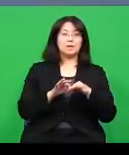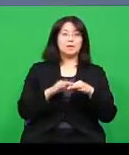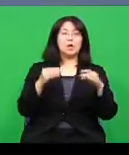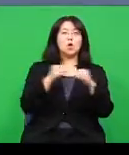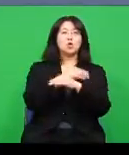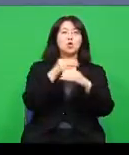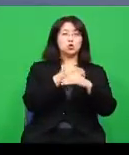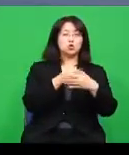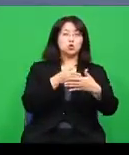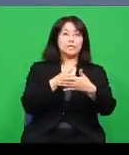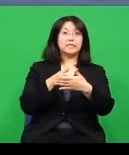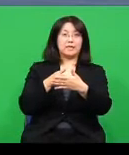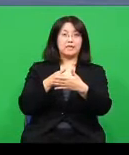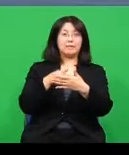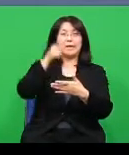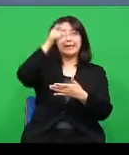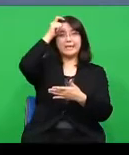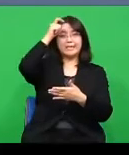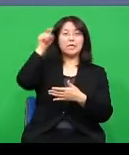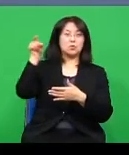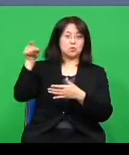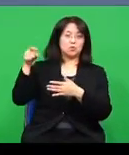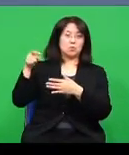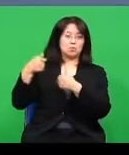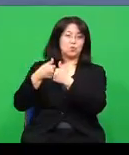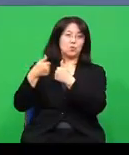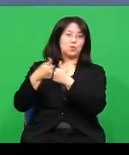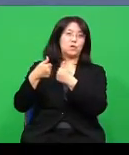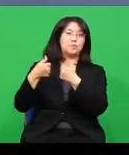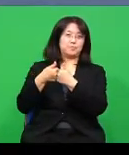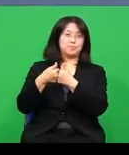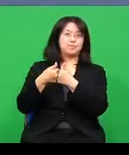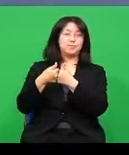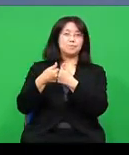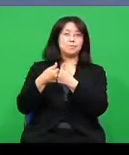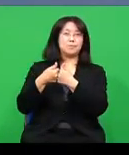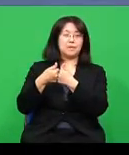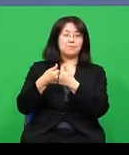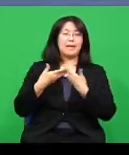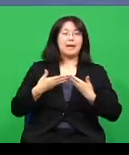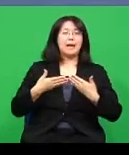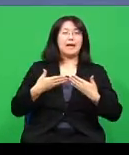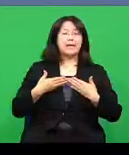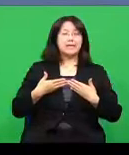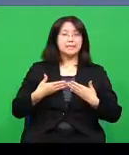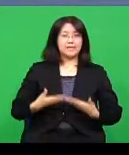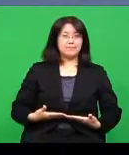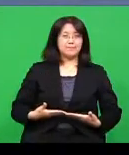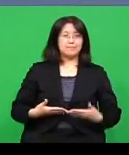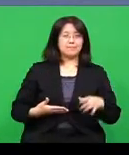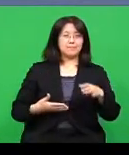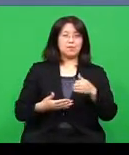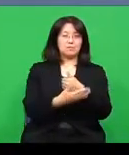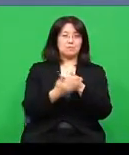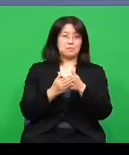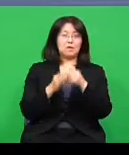ということで、交通規制、まあ、警察官、警察の方とも十分相談しまして、また安